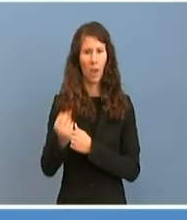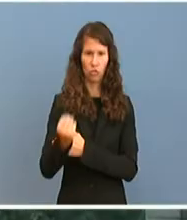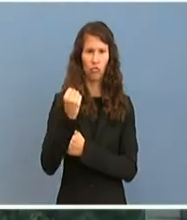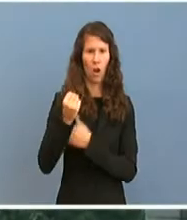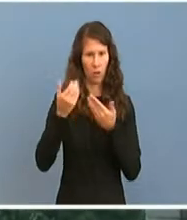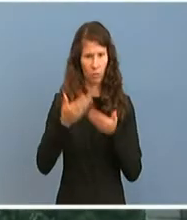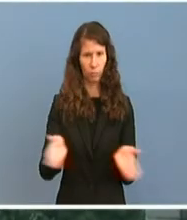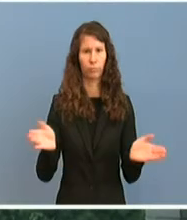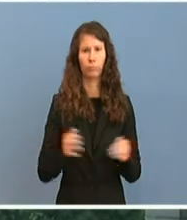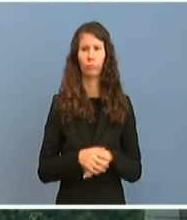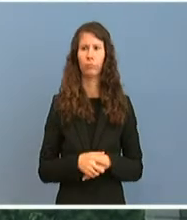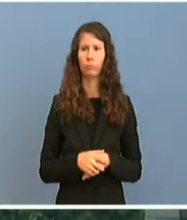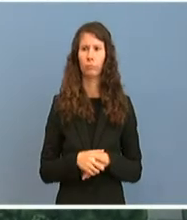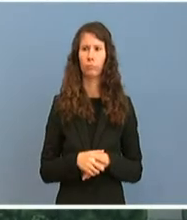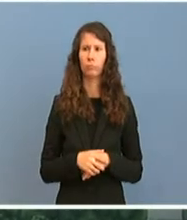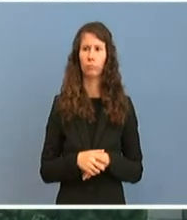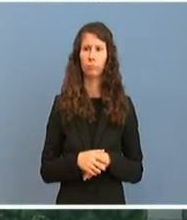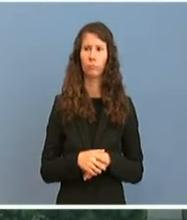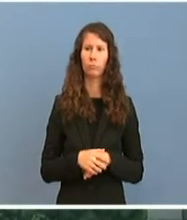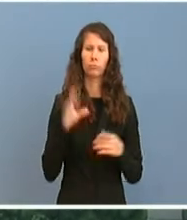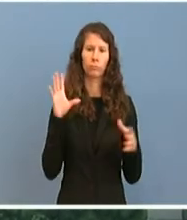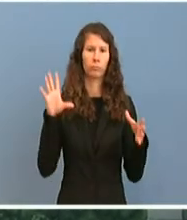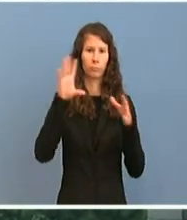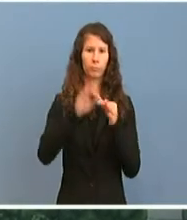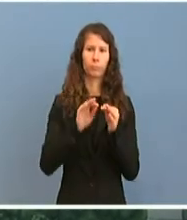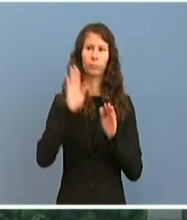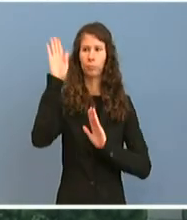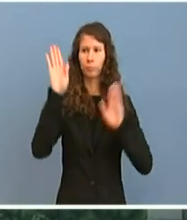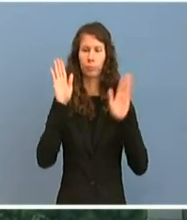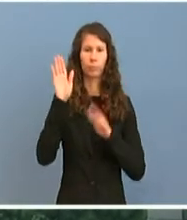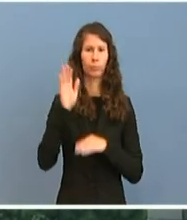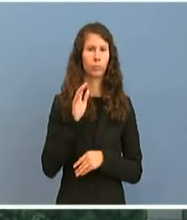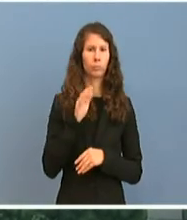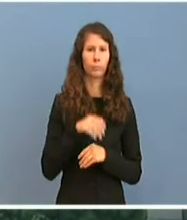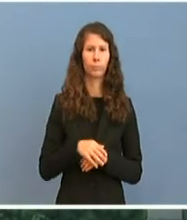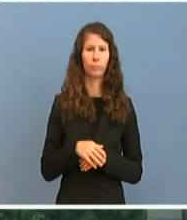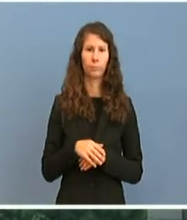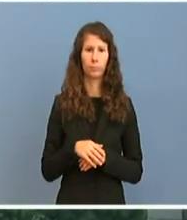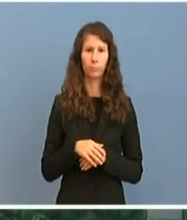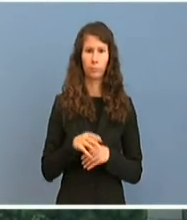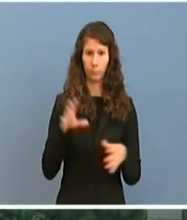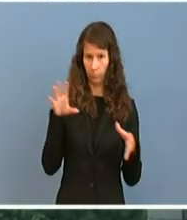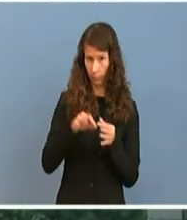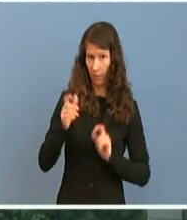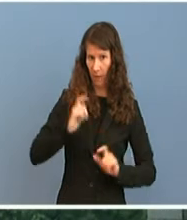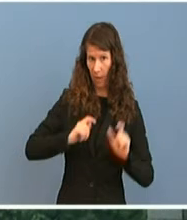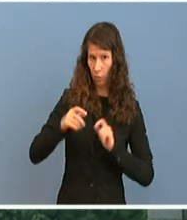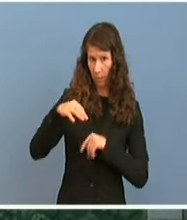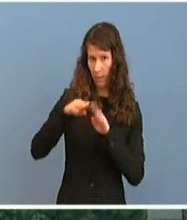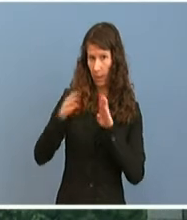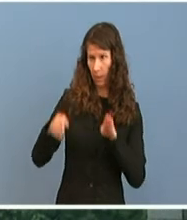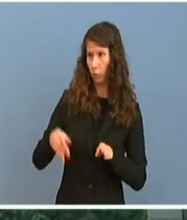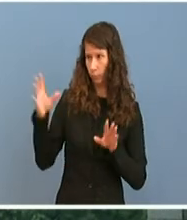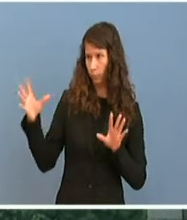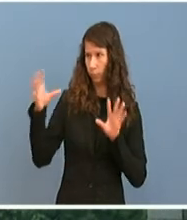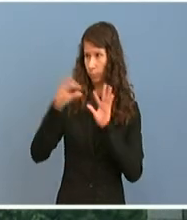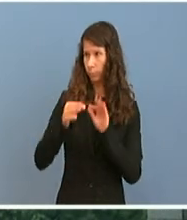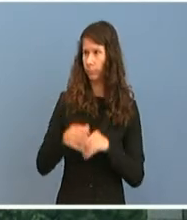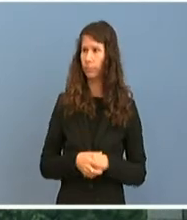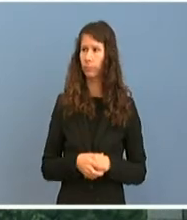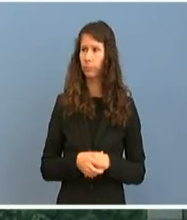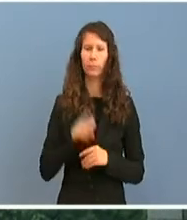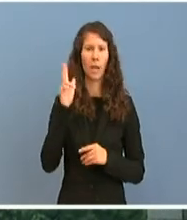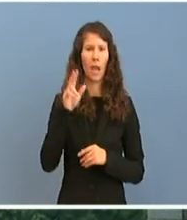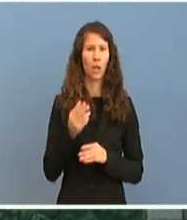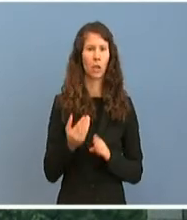Jetzt habe ich eine unmittelbare Wortmeldung dazu gesehen, erst von Herrn Neuhan, an das Verteidigungsministerium auch, dann bleiben wir im Moment dabei, Herr Neuhan, ja.